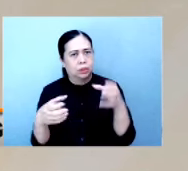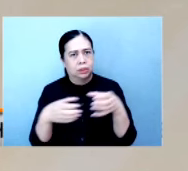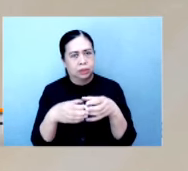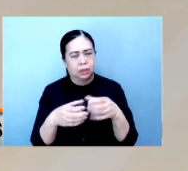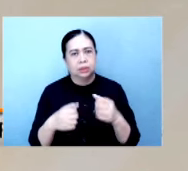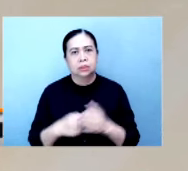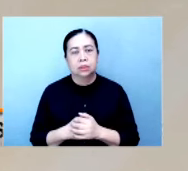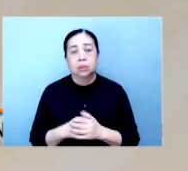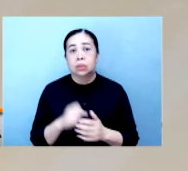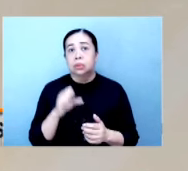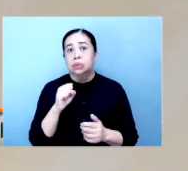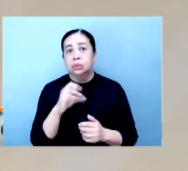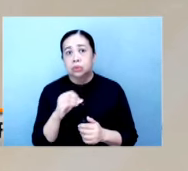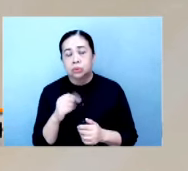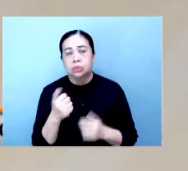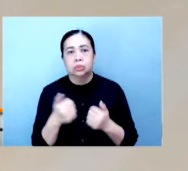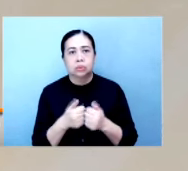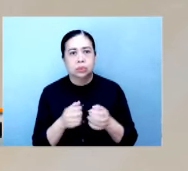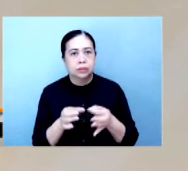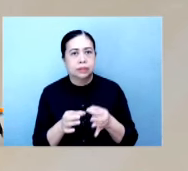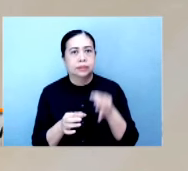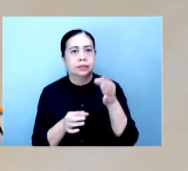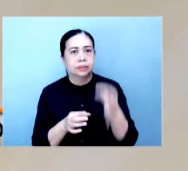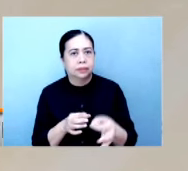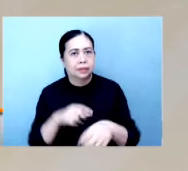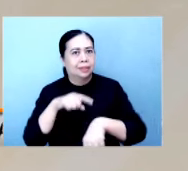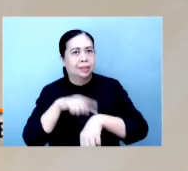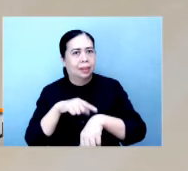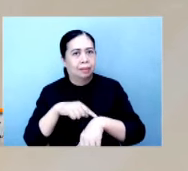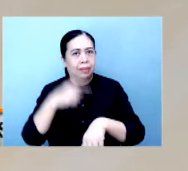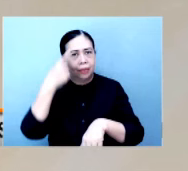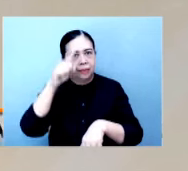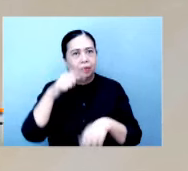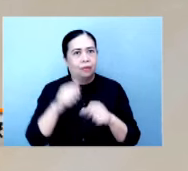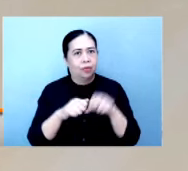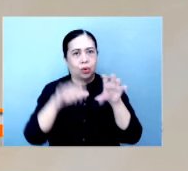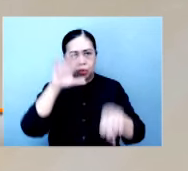so inurong namin yung time for us to apprehend.